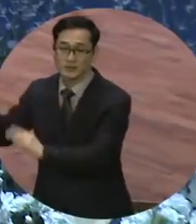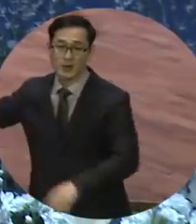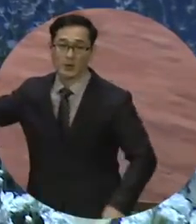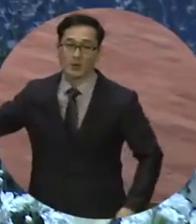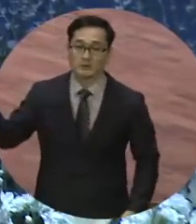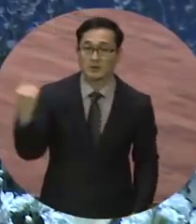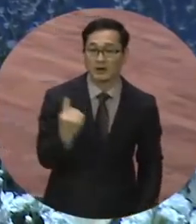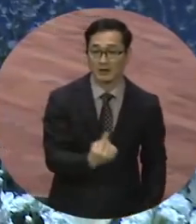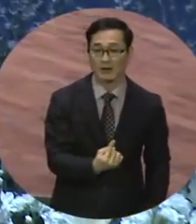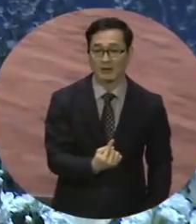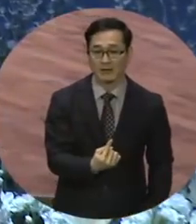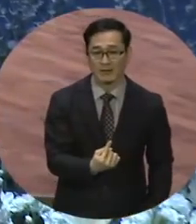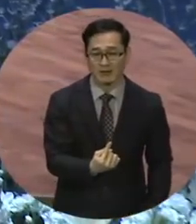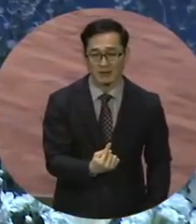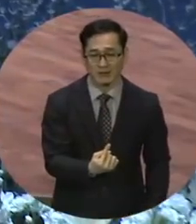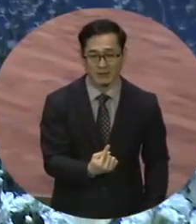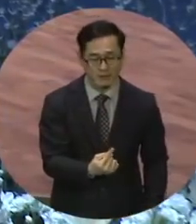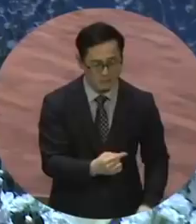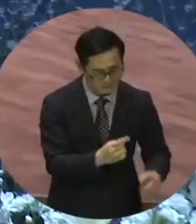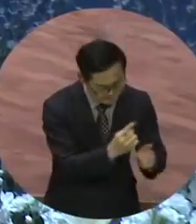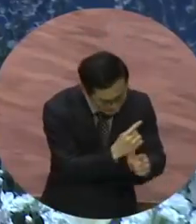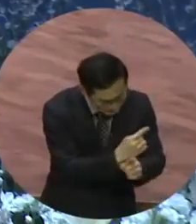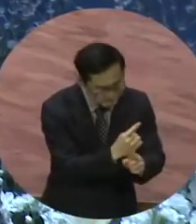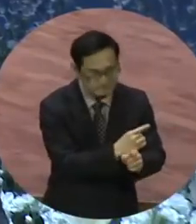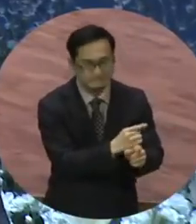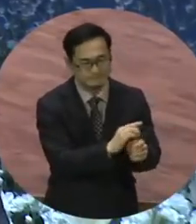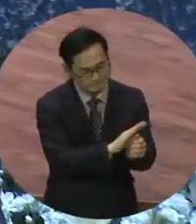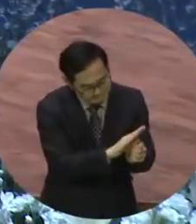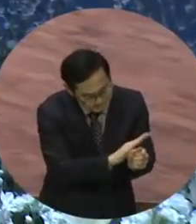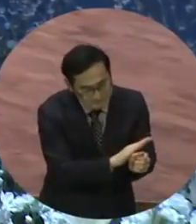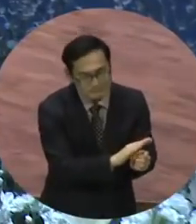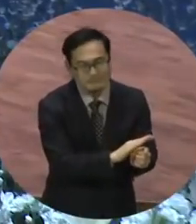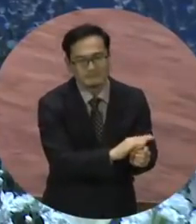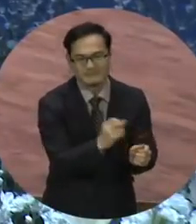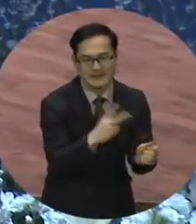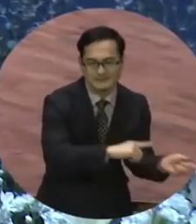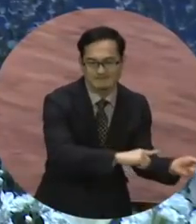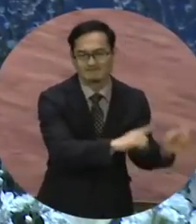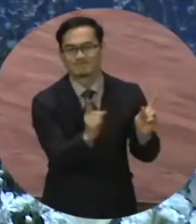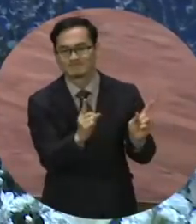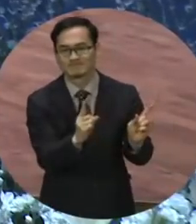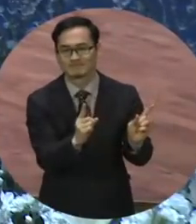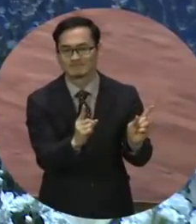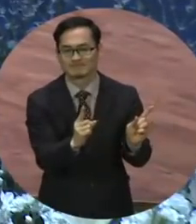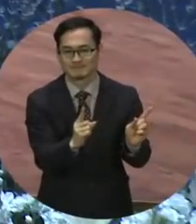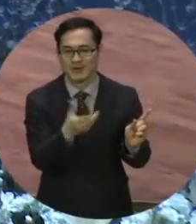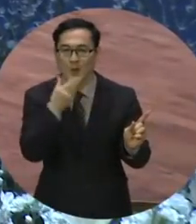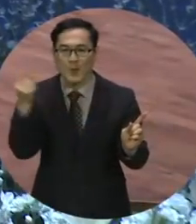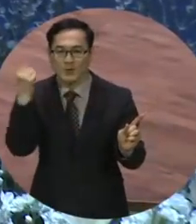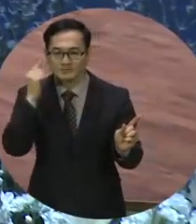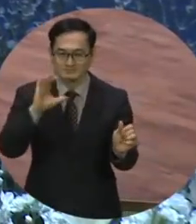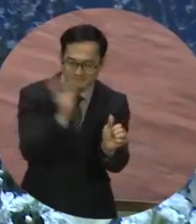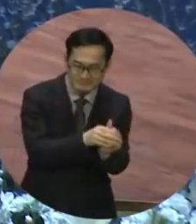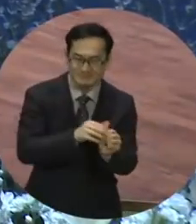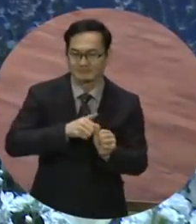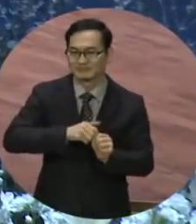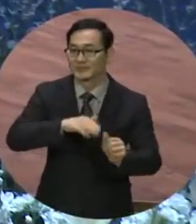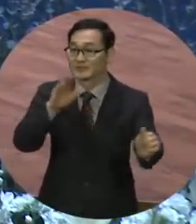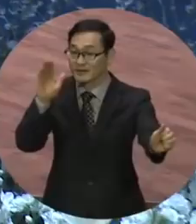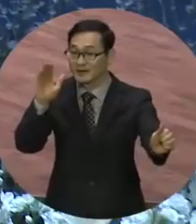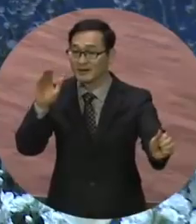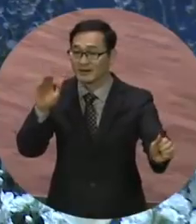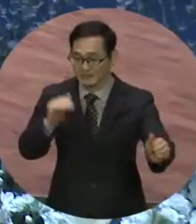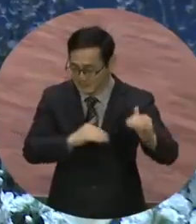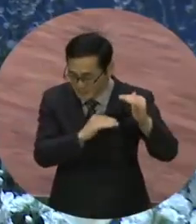치유하고 복음 확산의 서비스로 그렇게 서게 된 영적 전환의 메시지가 담겨져